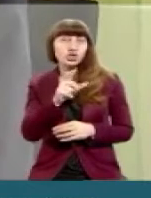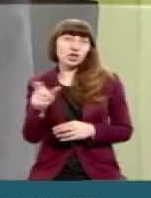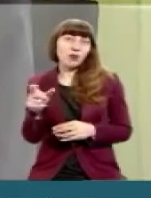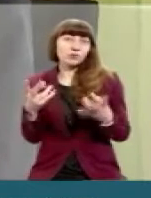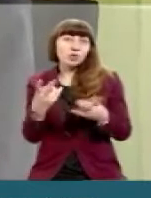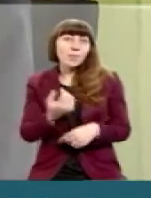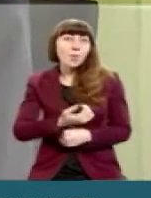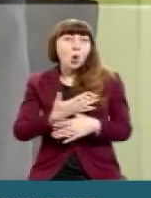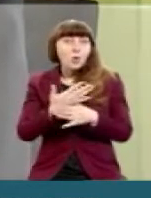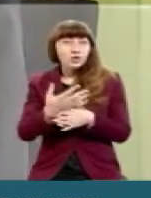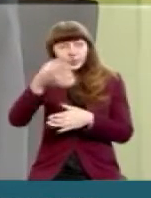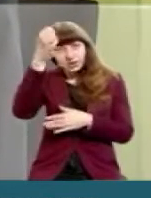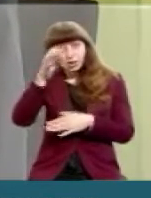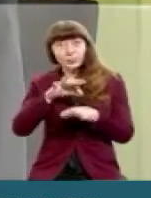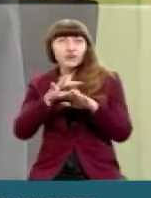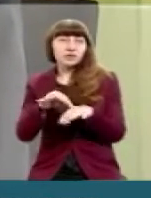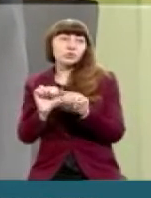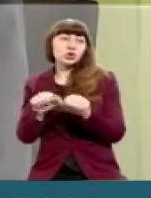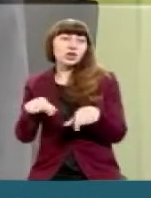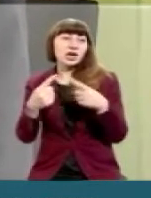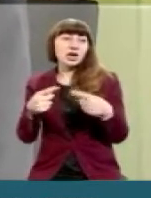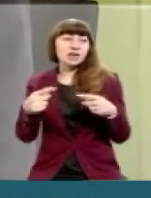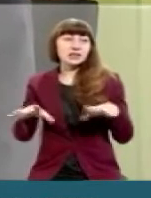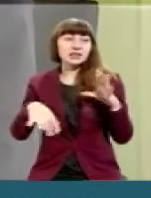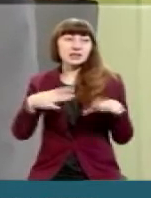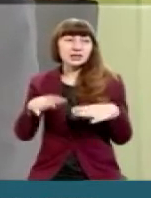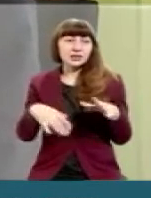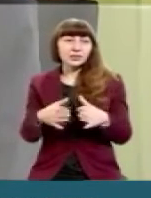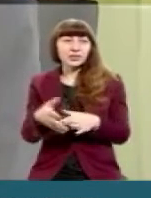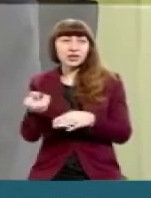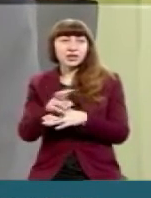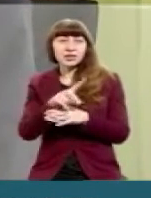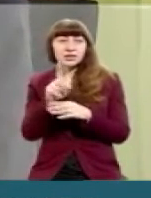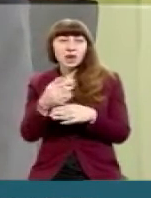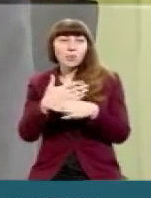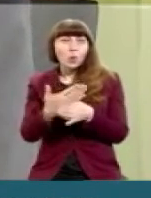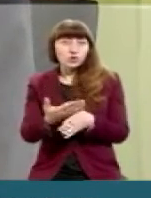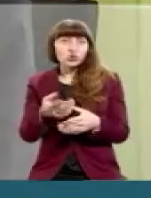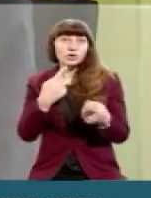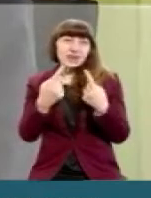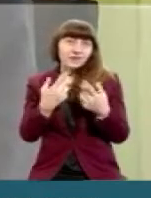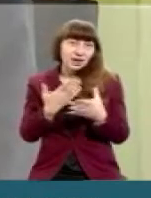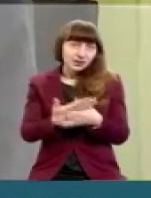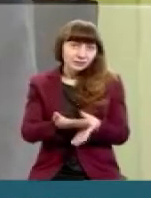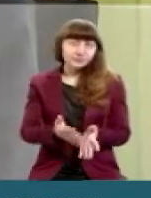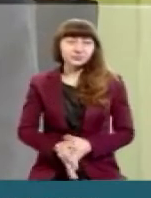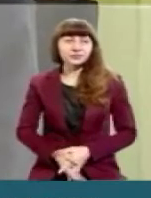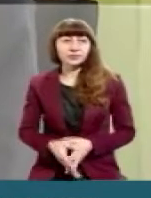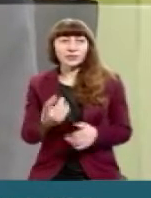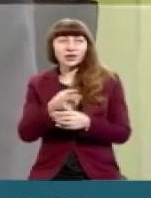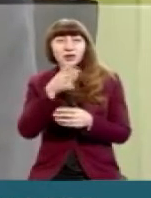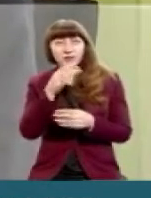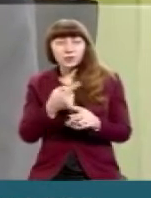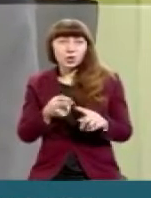психолога. Можно проводить разные тренинги, приходить за советом. И в это время, в наше